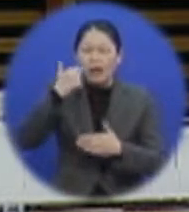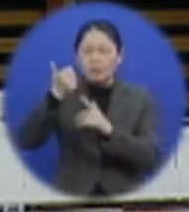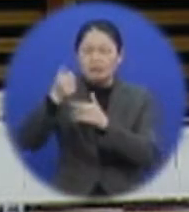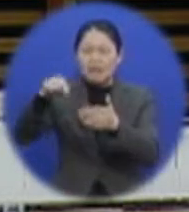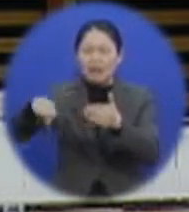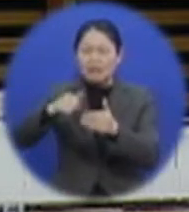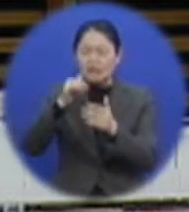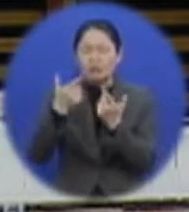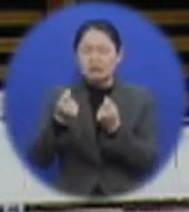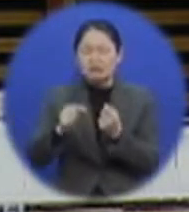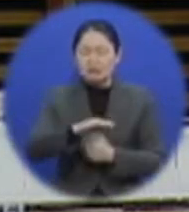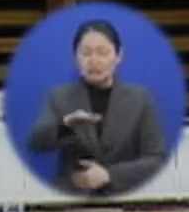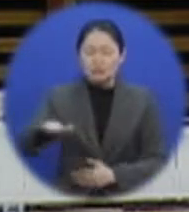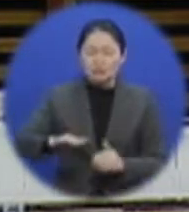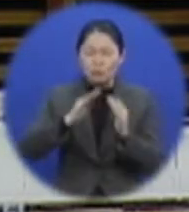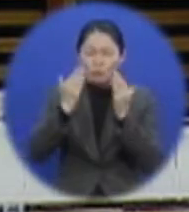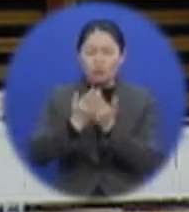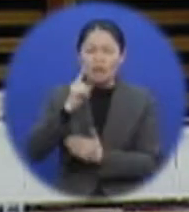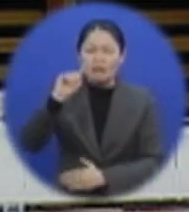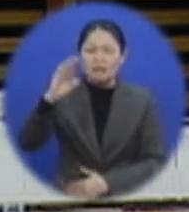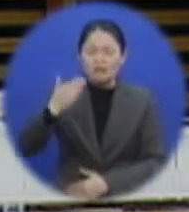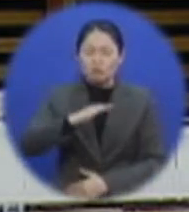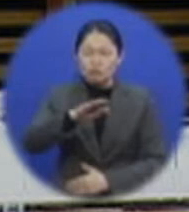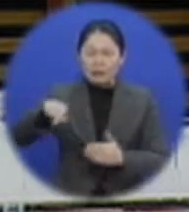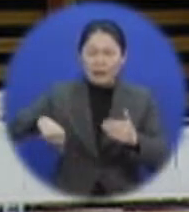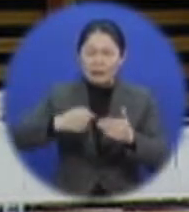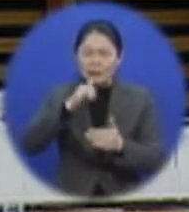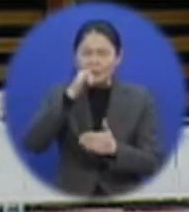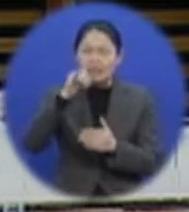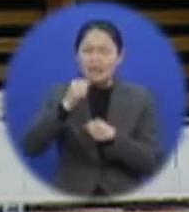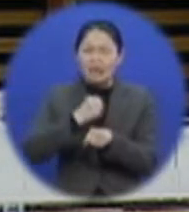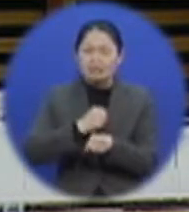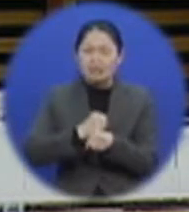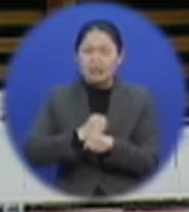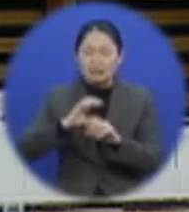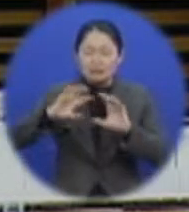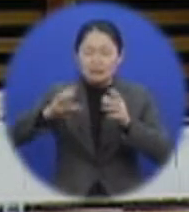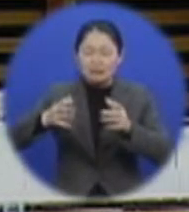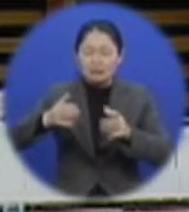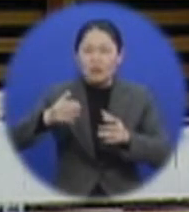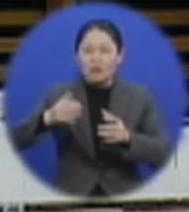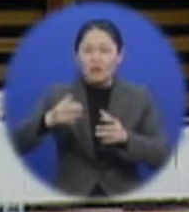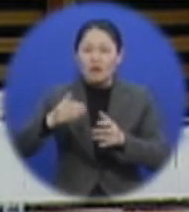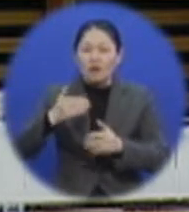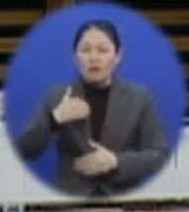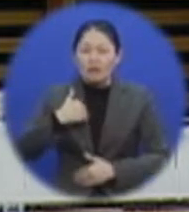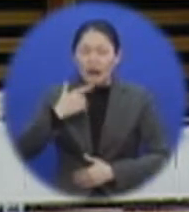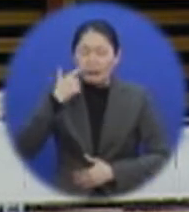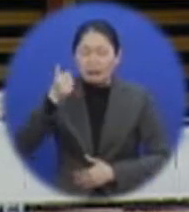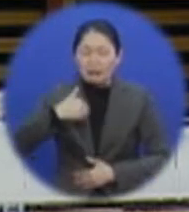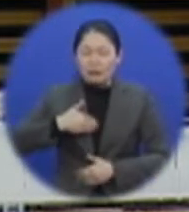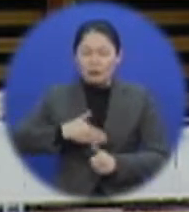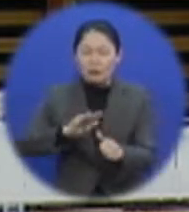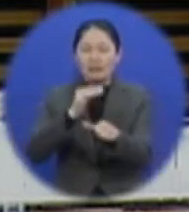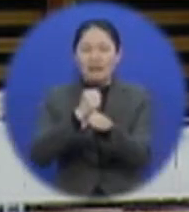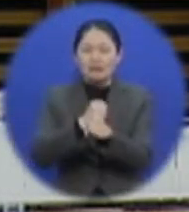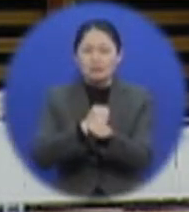하나가 되어 우리 안에 있게 하사 세상으로 아버지께서 나를 보내신 것을 믿게 하옵소서